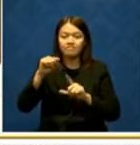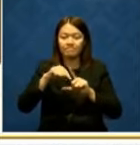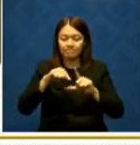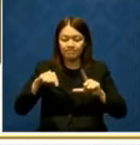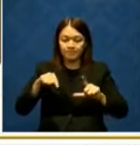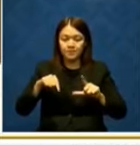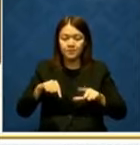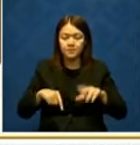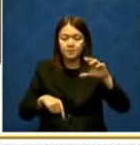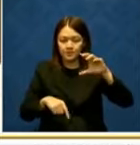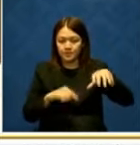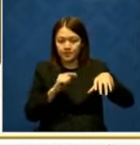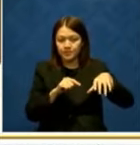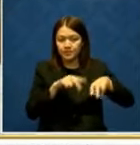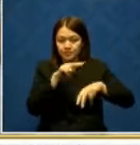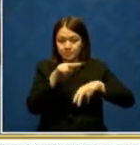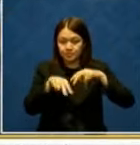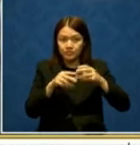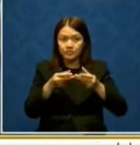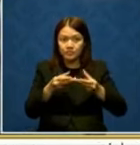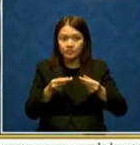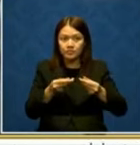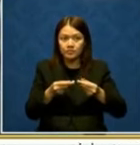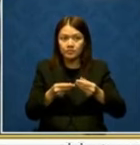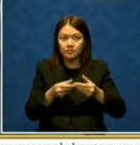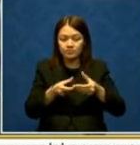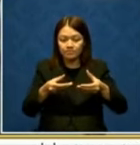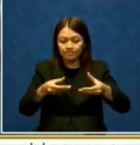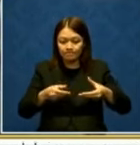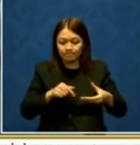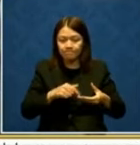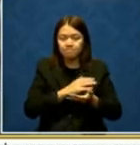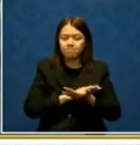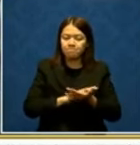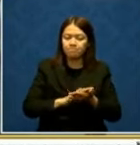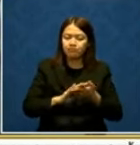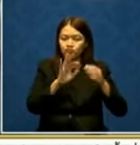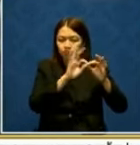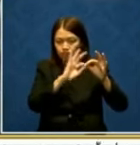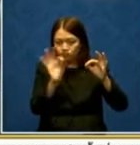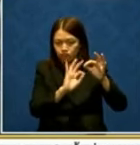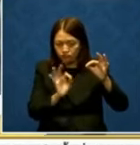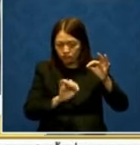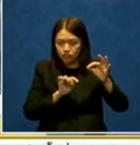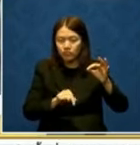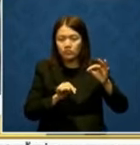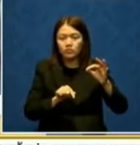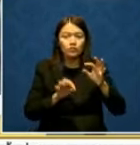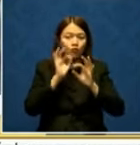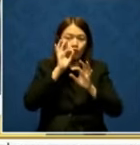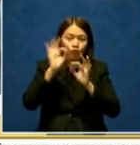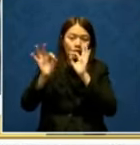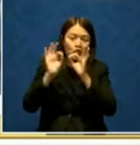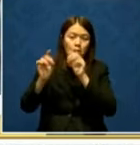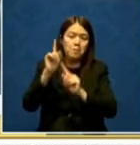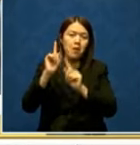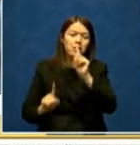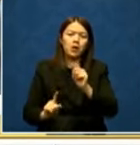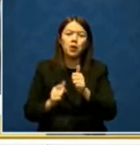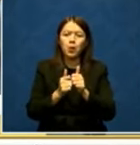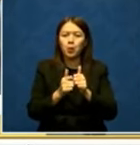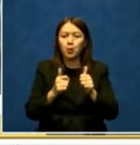งานเอ่อผู้ตรวจการแผ่นดินนะครับที่ท่านจัดทำรายงานฉบับนี้เรียบเรียงเนื้อหานะครับแล้วก็เรื่องร้องเรียนผลประเมินได้อย่าง